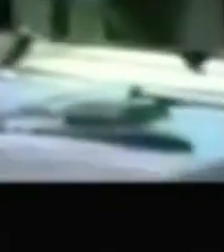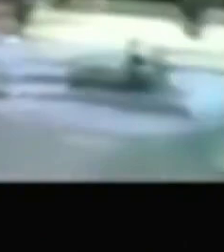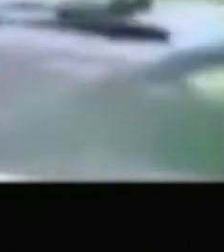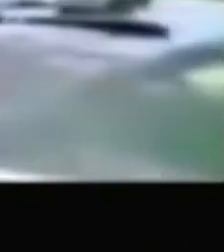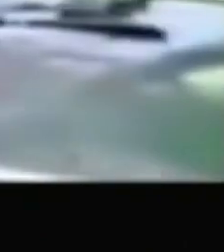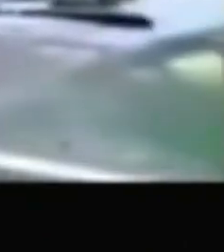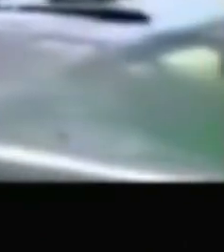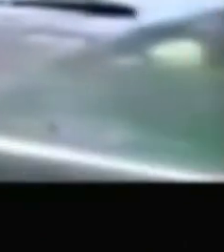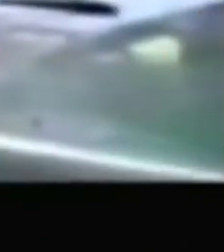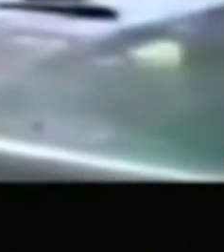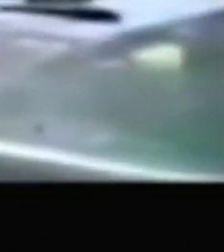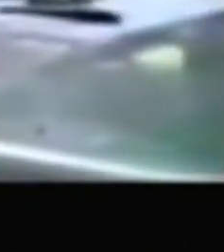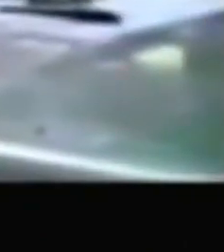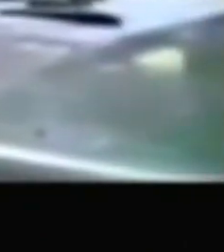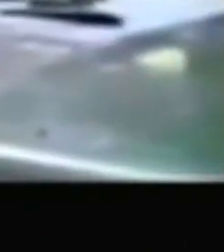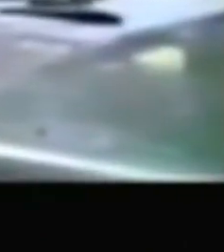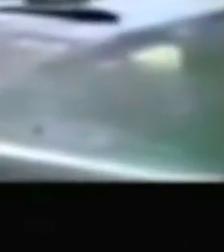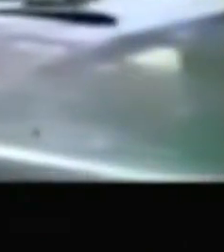ص